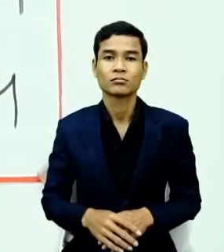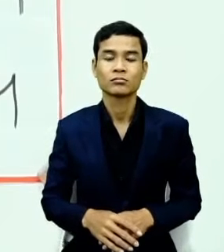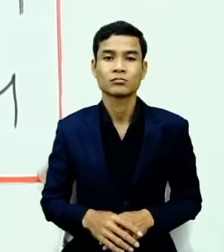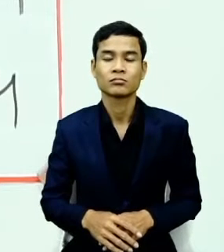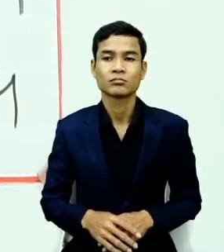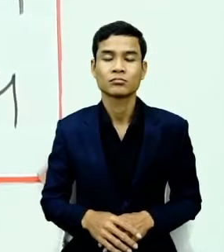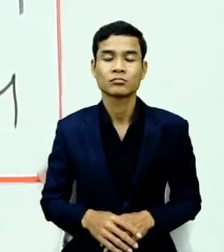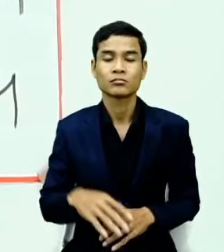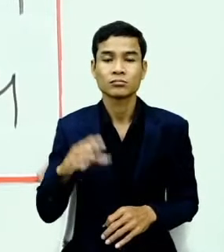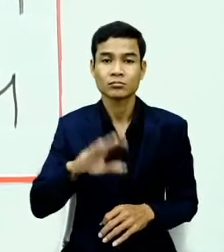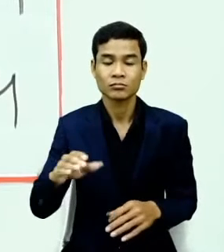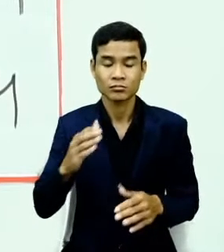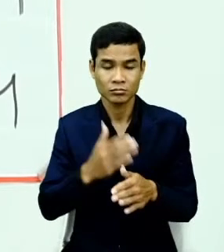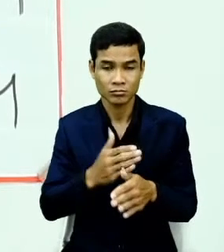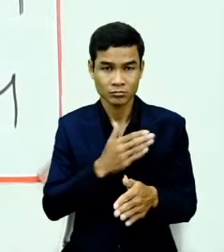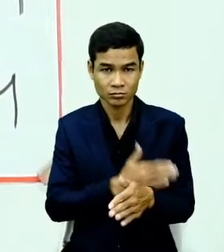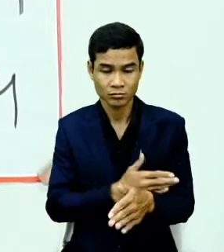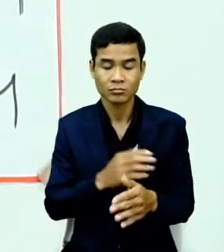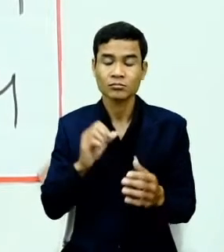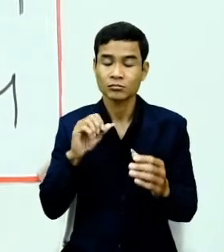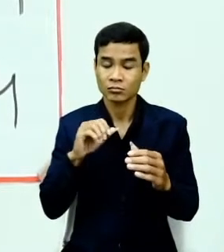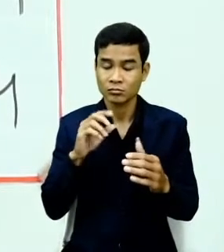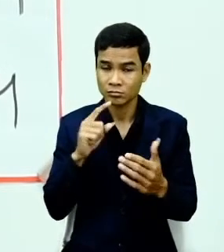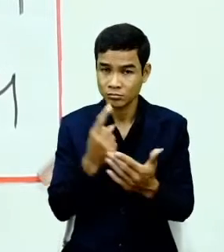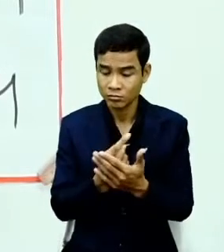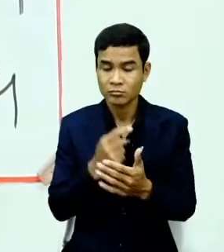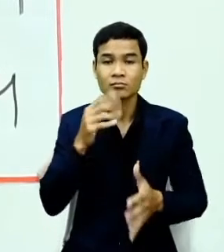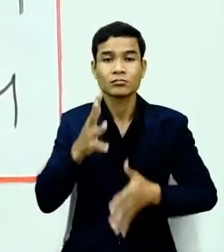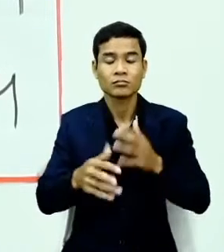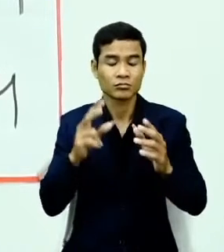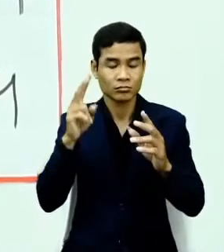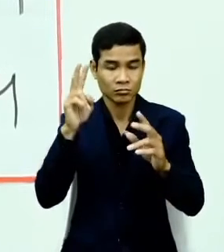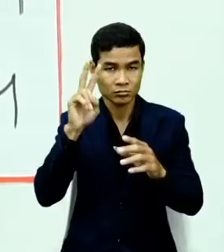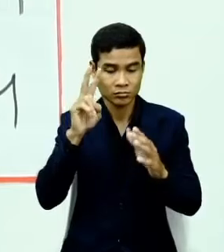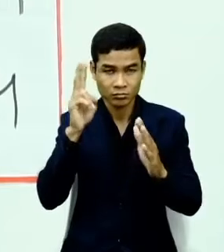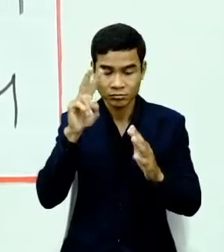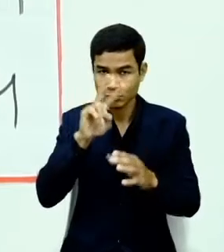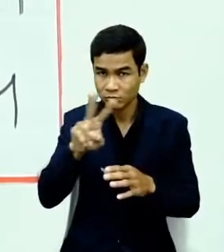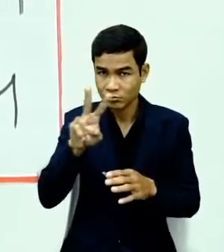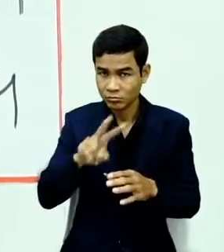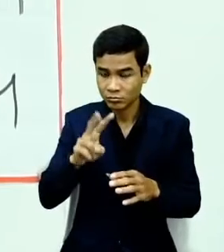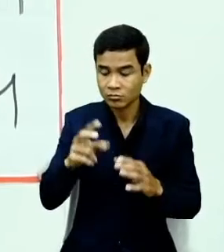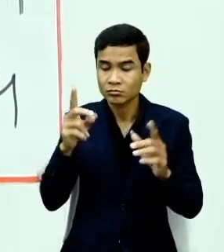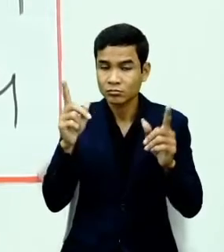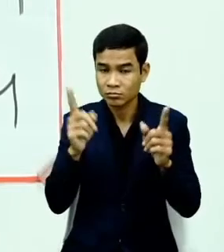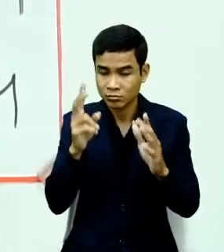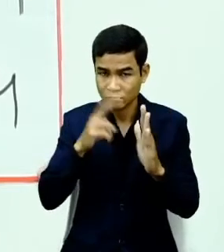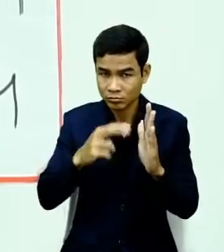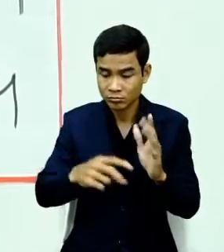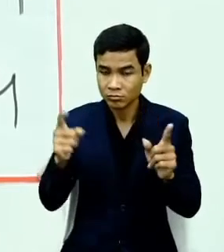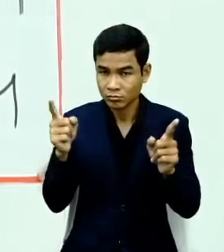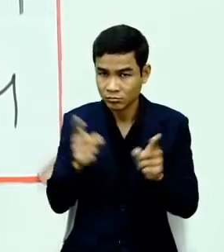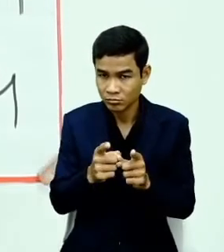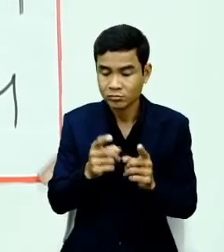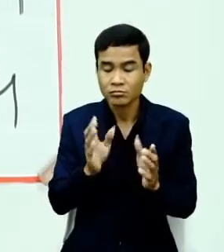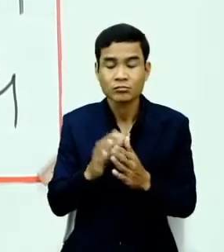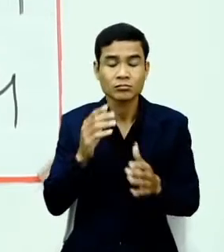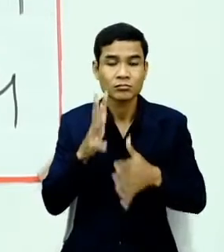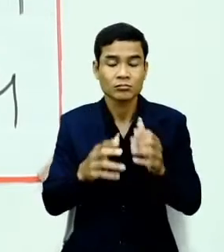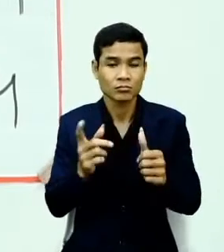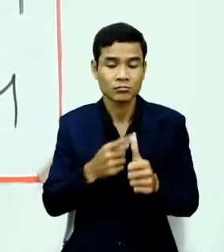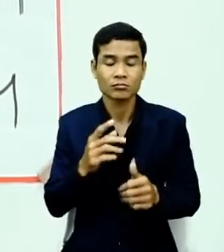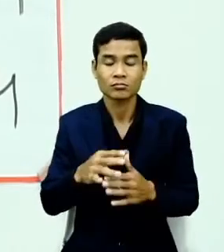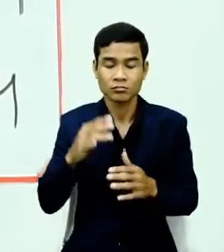ចាតោះមុននឹងកូនទាំងអស់គ្នាចូលរួមអាននៅអត្ថបទខ្លីតោះអ្នកគ្រូនឹងអានឲ្យកូនស្ដាប់សិនចាំស្ដាប់អ្នកគ្រូ